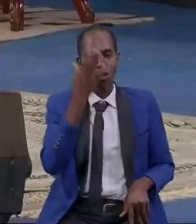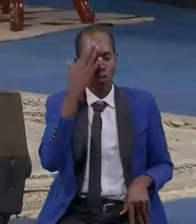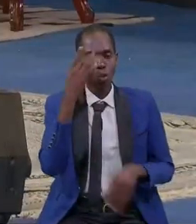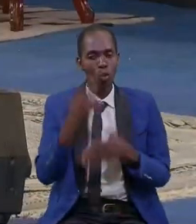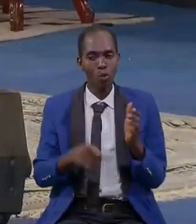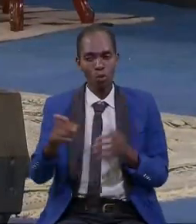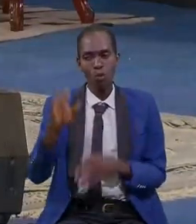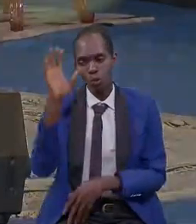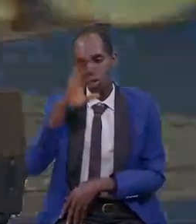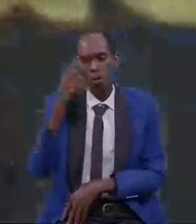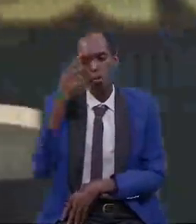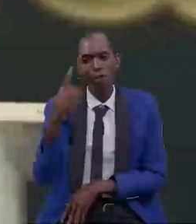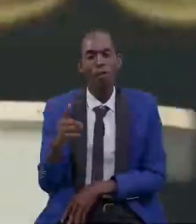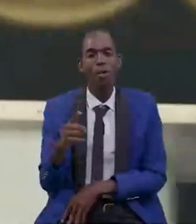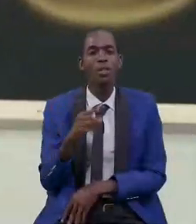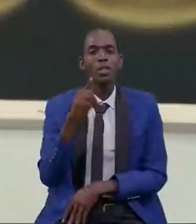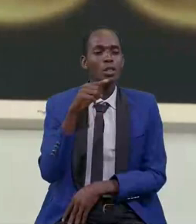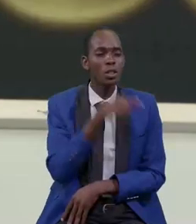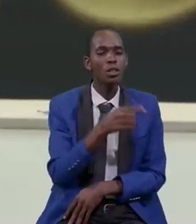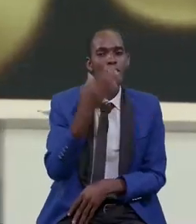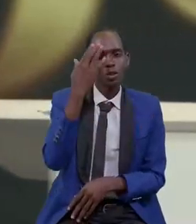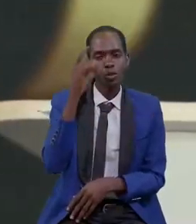cherche. Il cherche